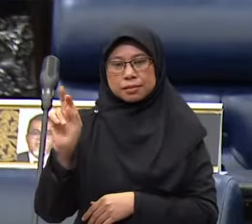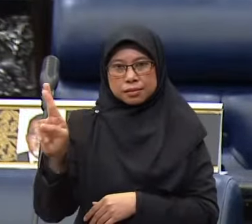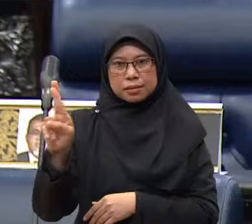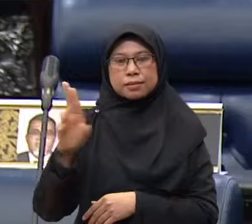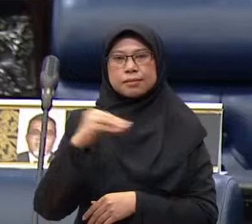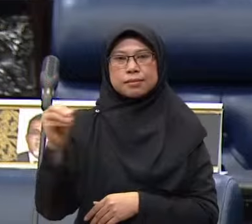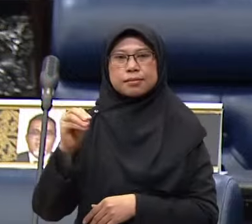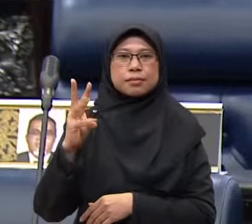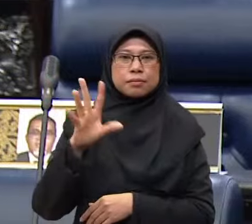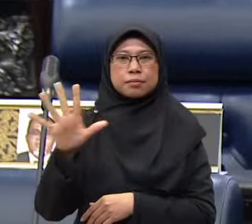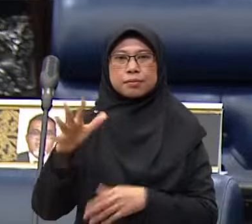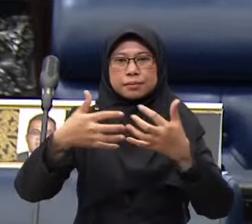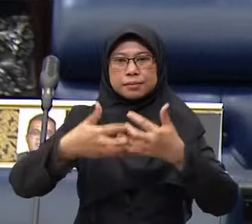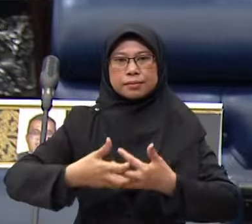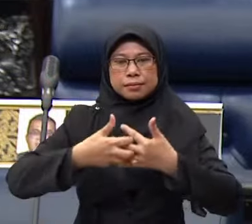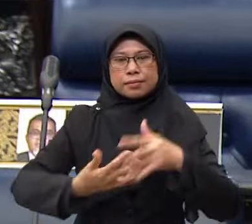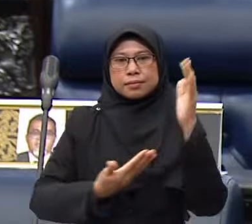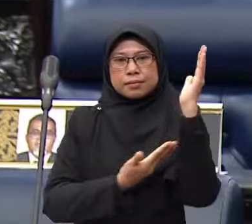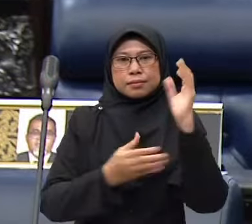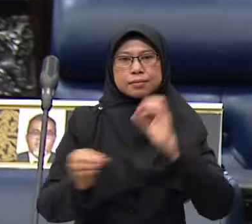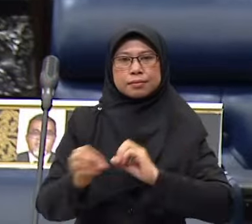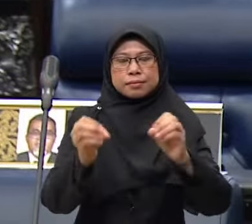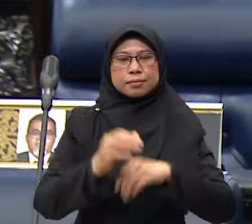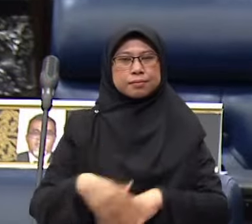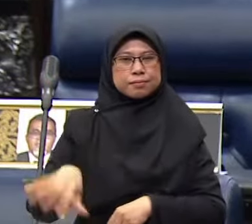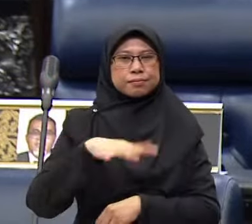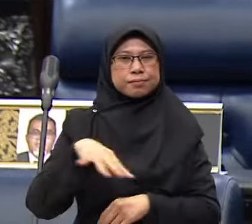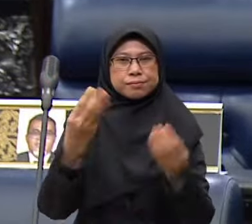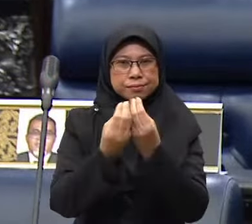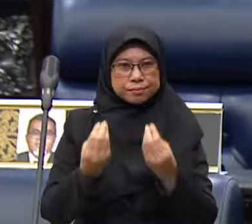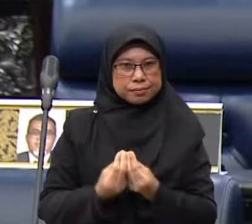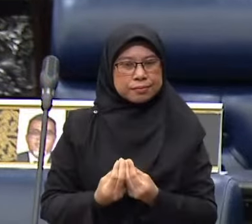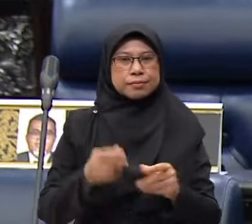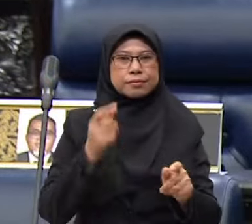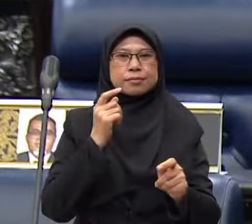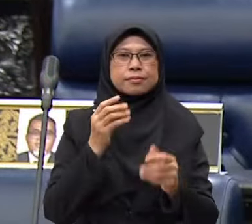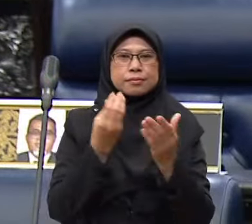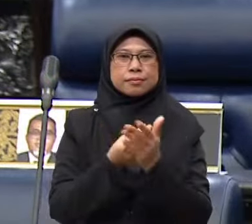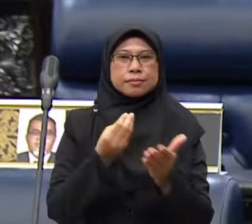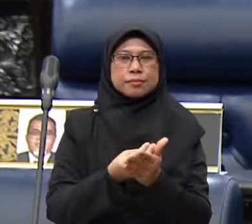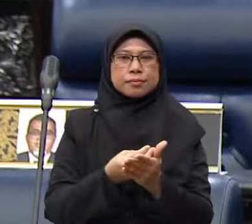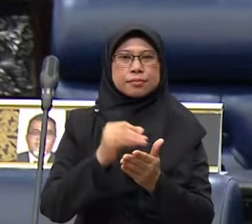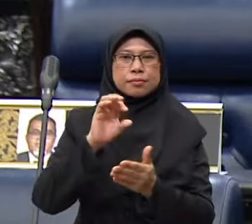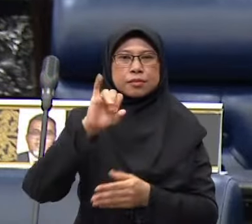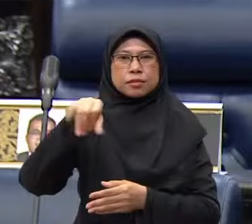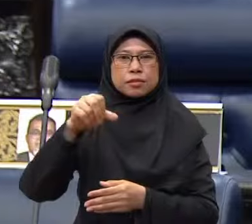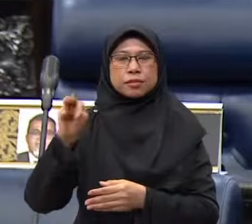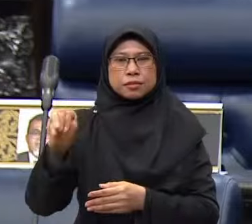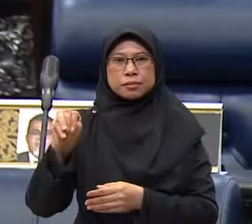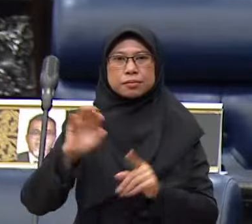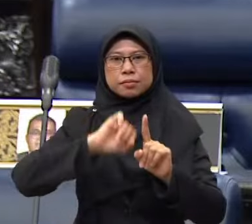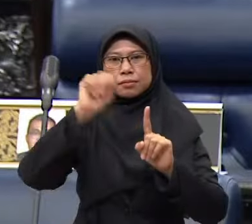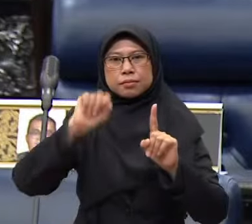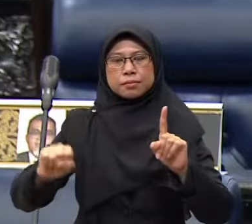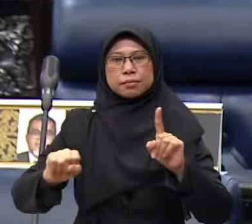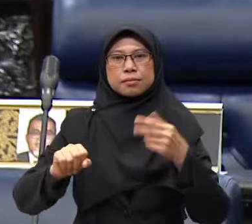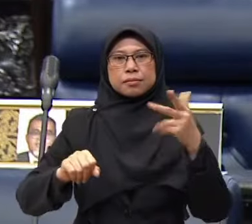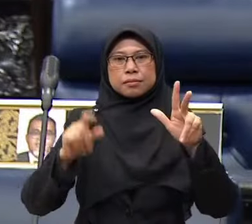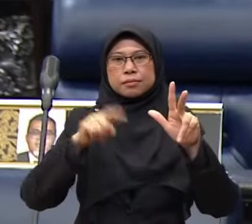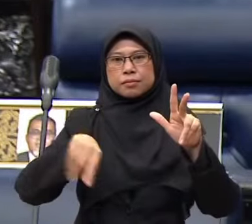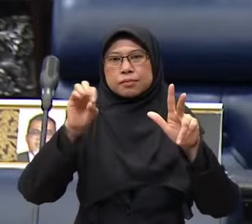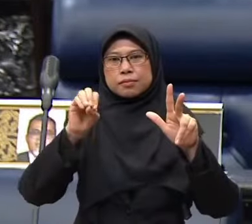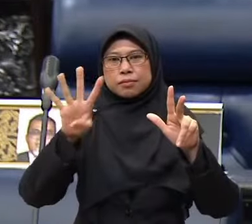65 kilang sawit yang beroperasi dianggarkan jumlah keterdapatan biojisim sawit di bahagian Sandakan ialah